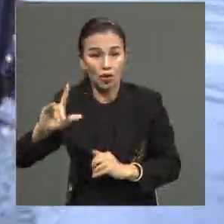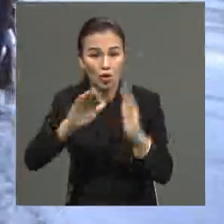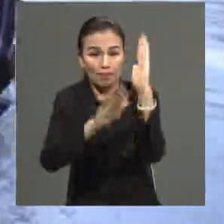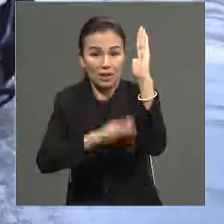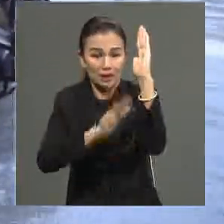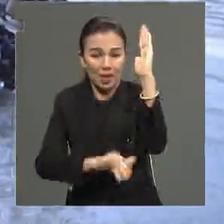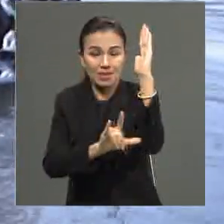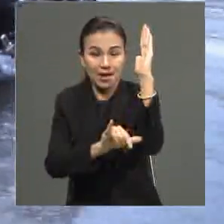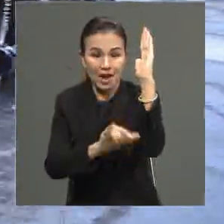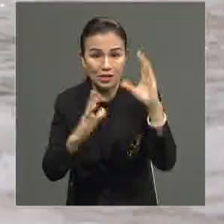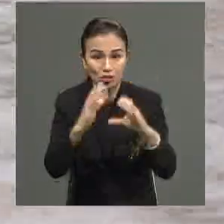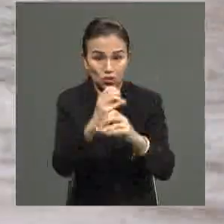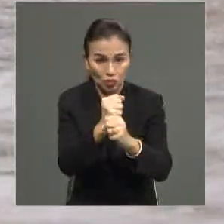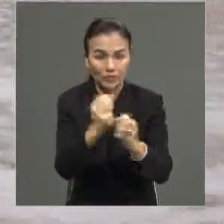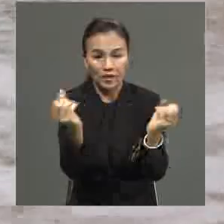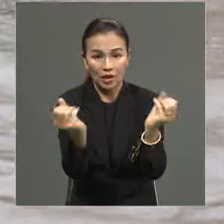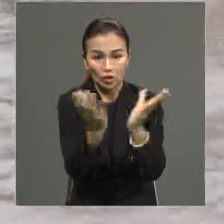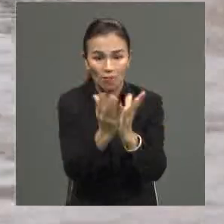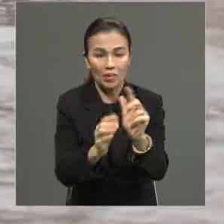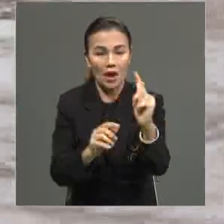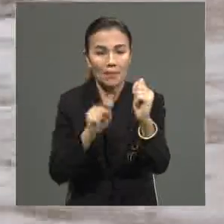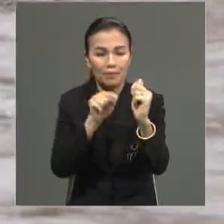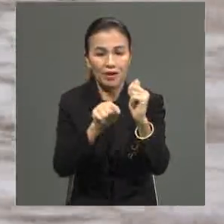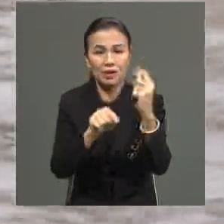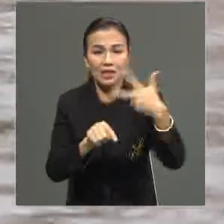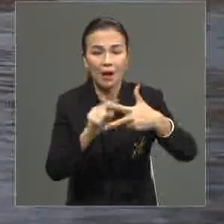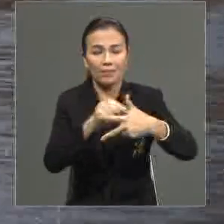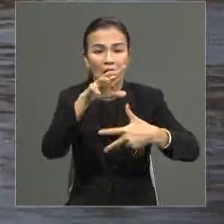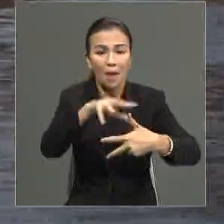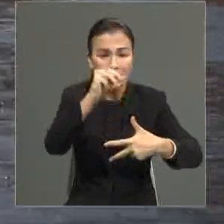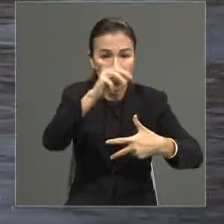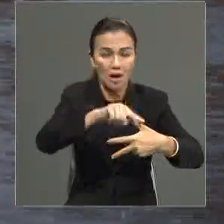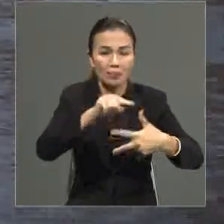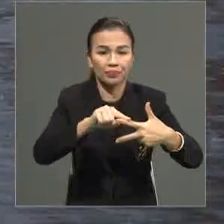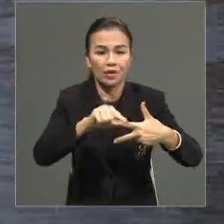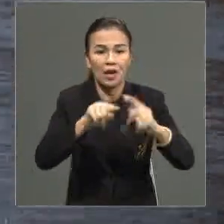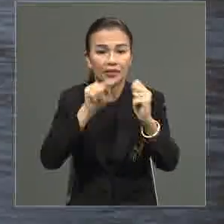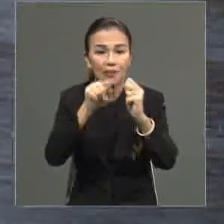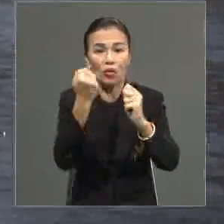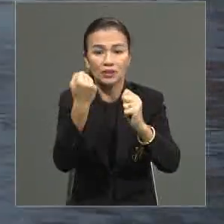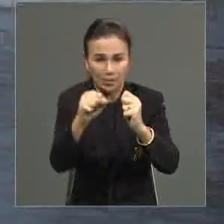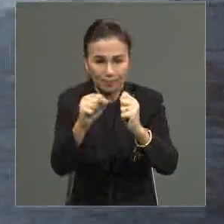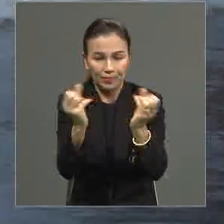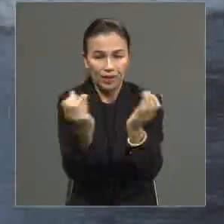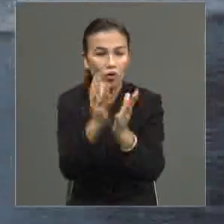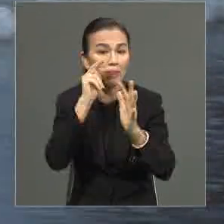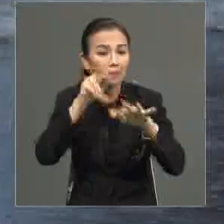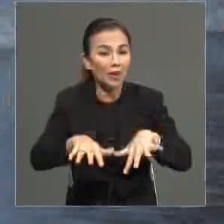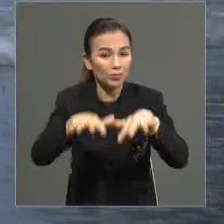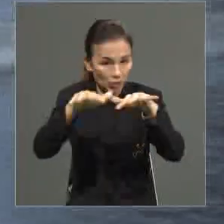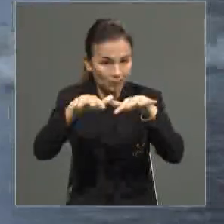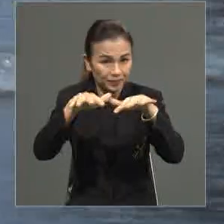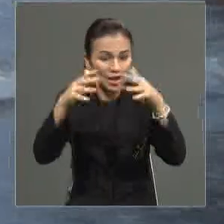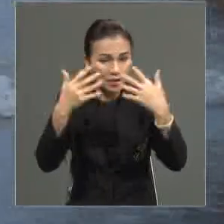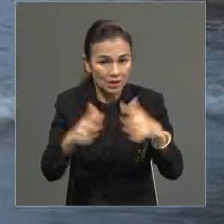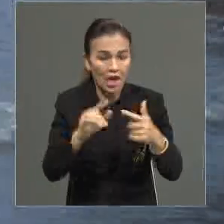เนี่ยสรุปพื้นที่มาได้รับผลกระทบไป3อำเภอมีอำเภอเมืองยะลานะคะ10ตำบล นะคะที่ได้รับผลกระทบนะคะ